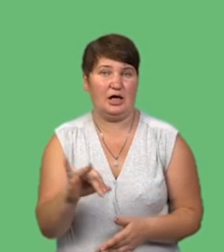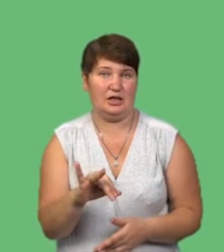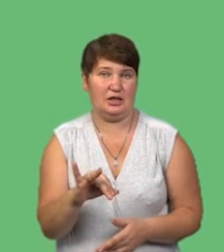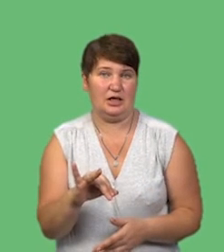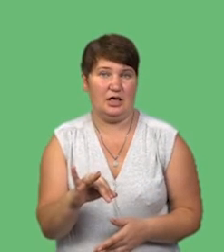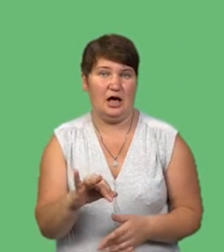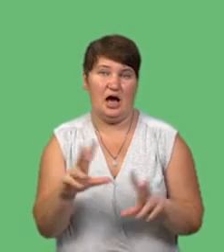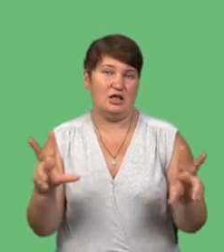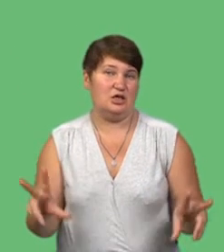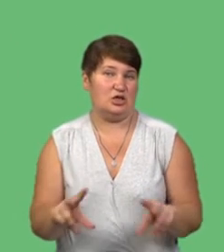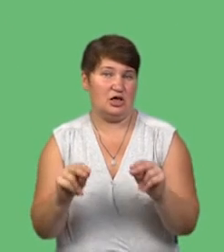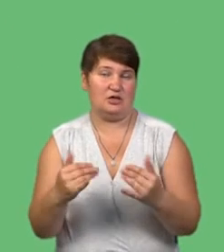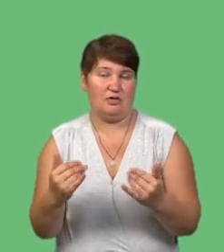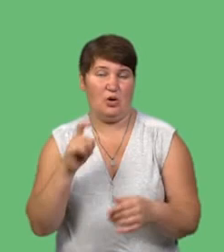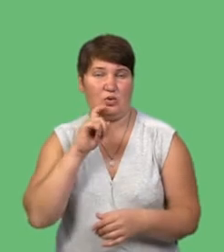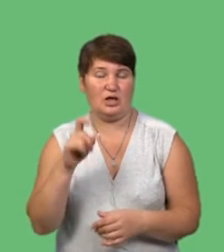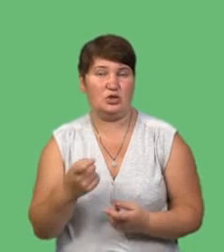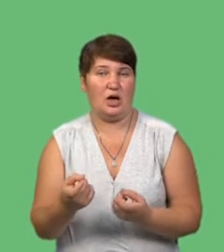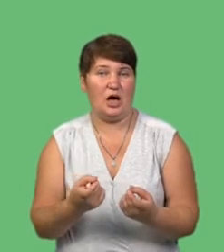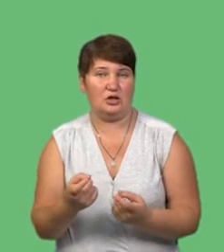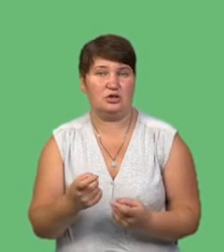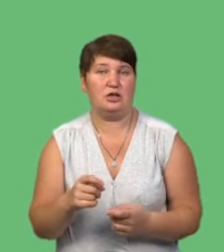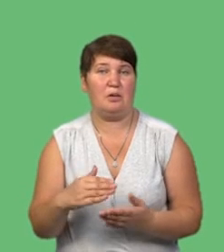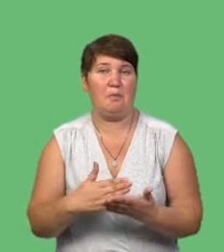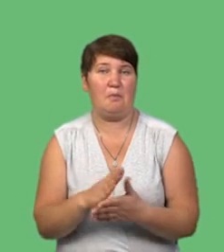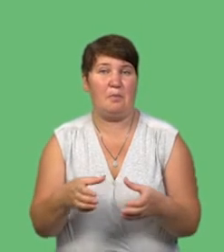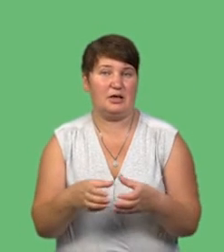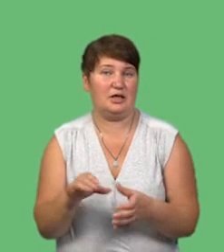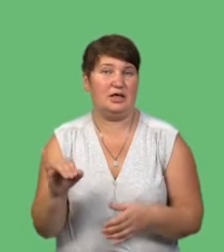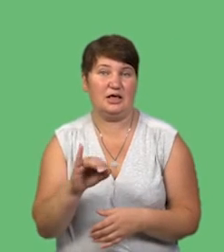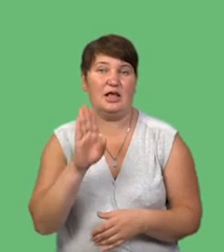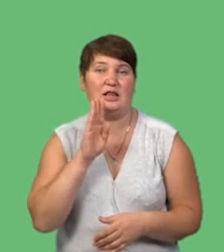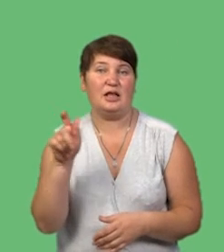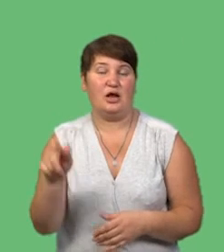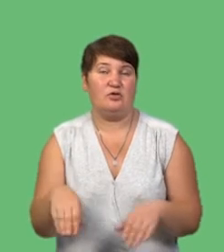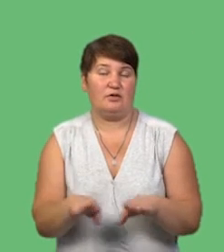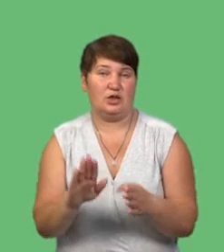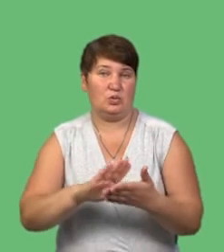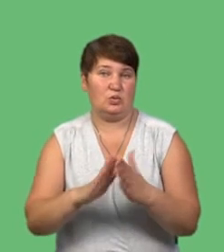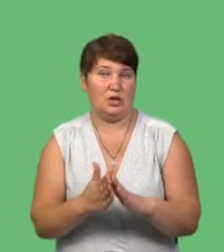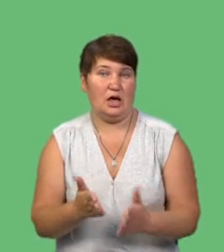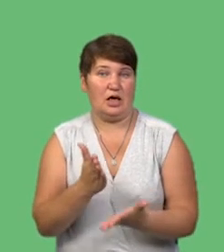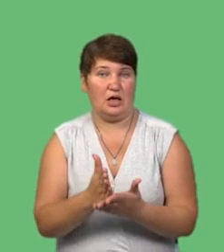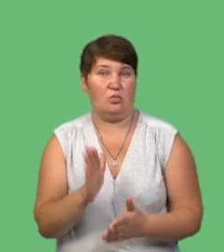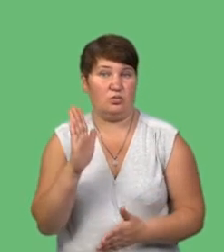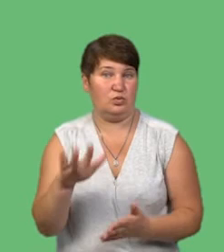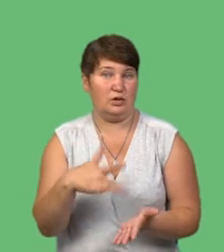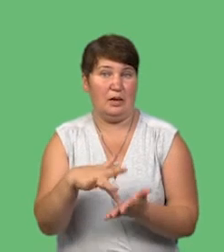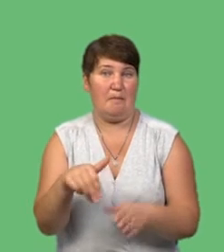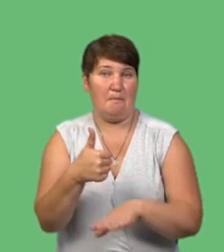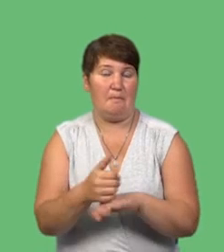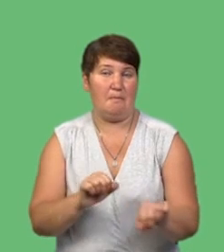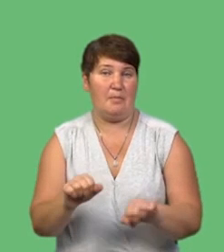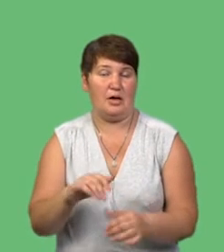для Української Галицької партії і Наталії зараз на те, щоб в цій ситуації, яка є, стати мером міста,